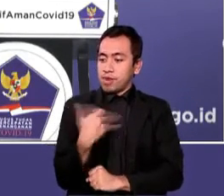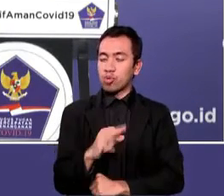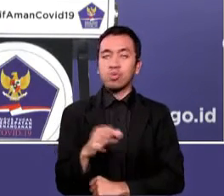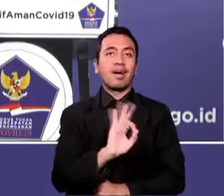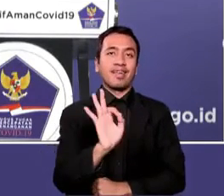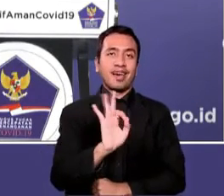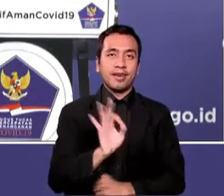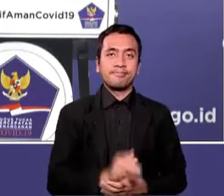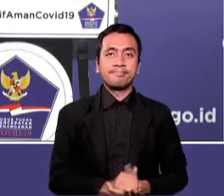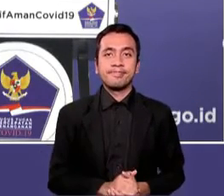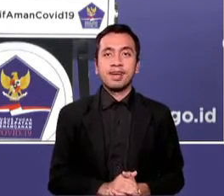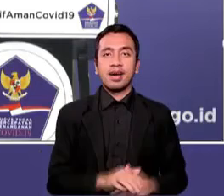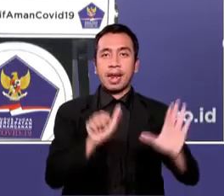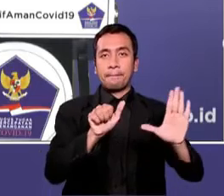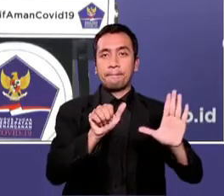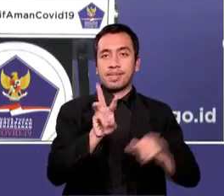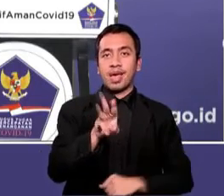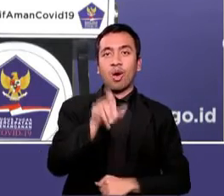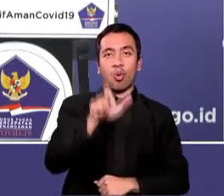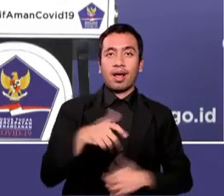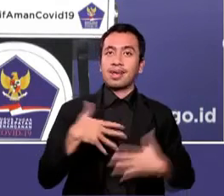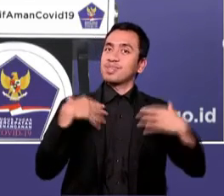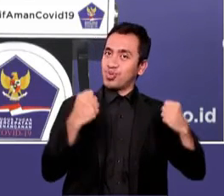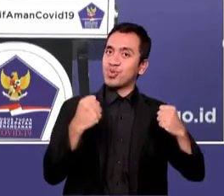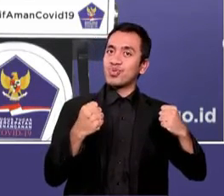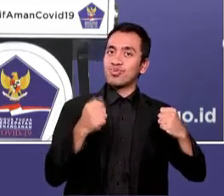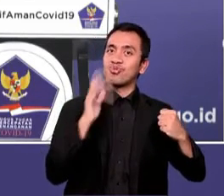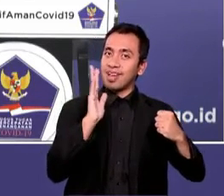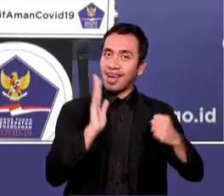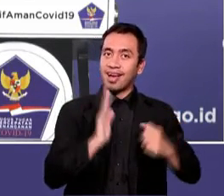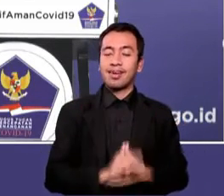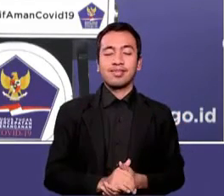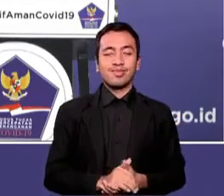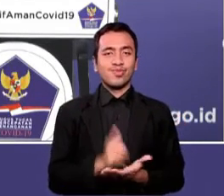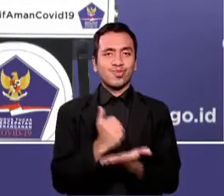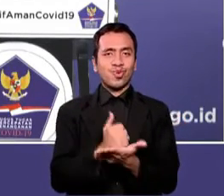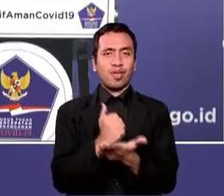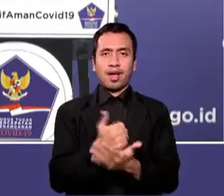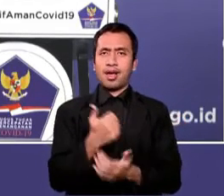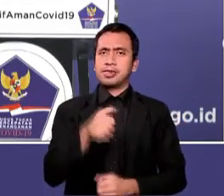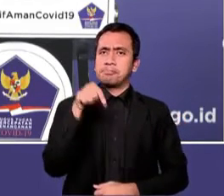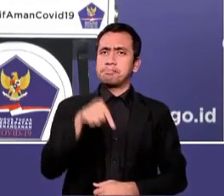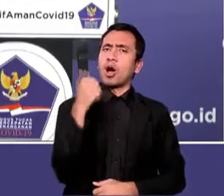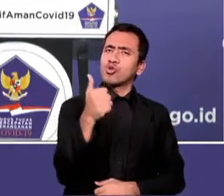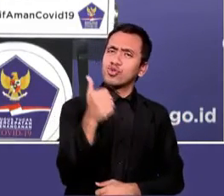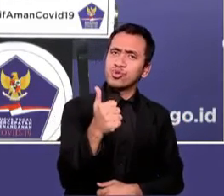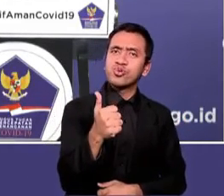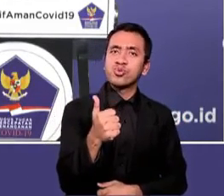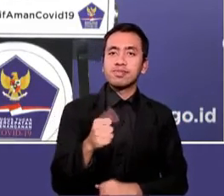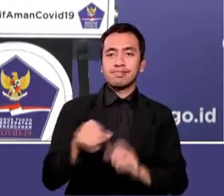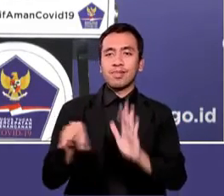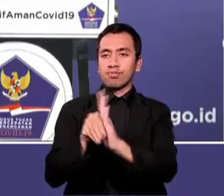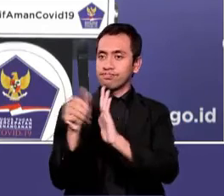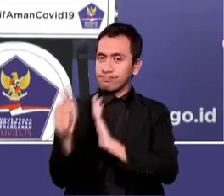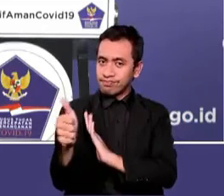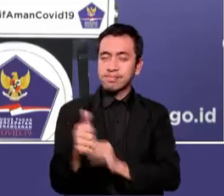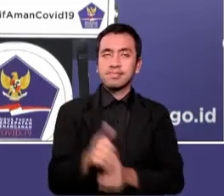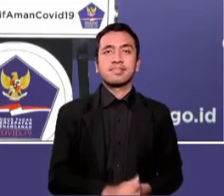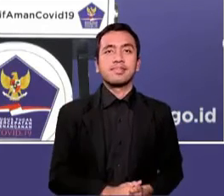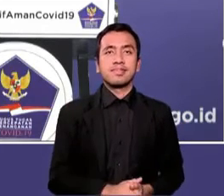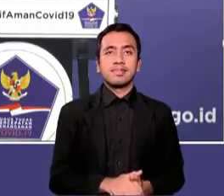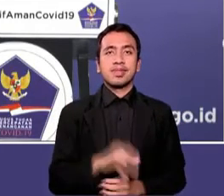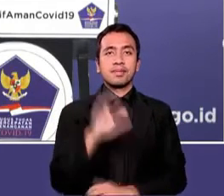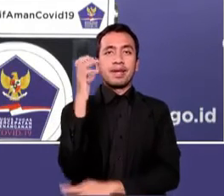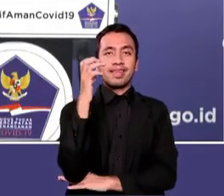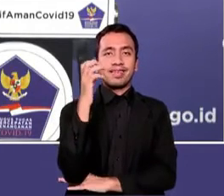namun melaporkan 63 sembuh ini sebuah kabar yang cukup baik untuk kita kemudian Banten hari